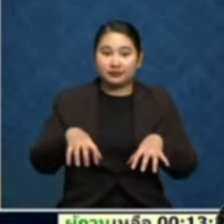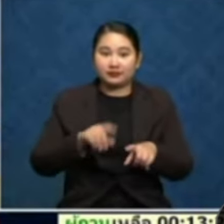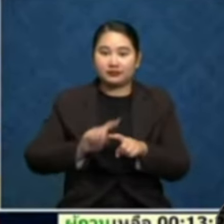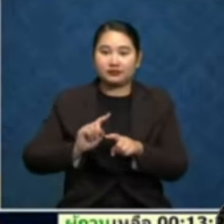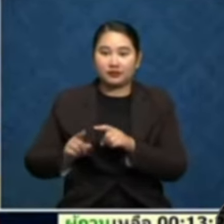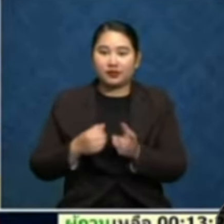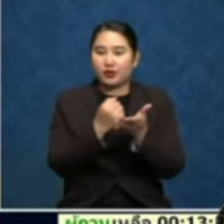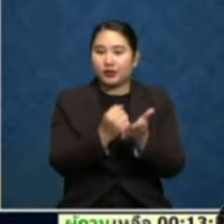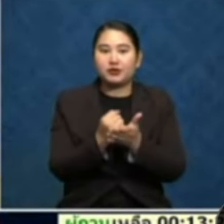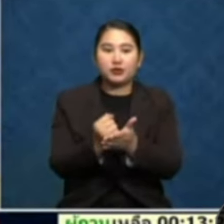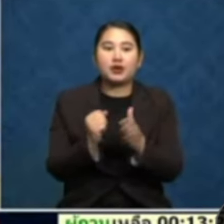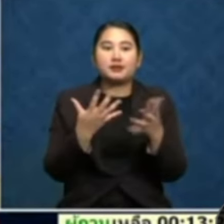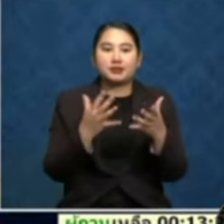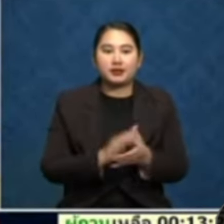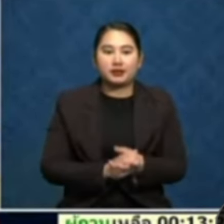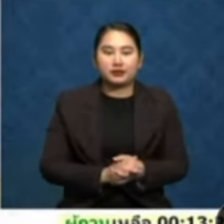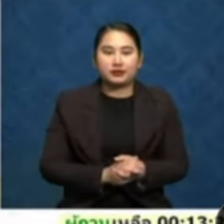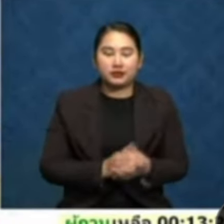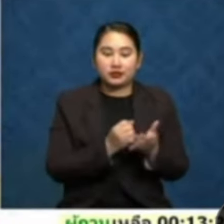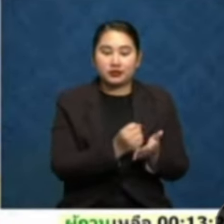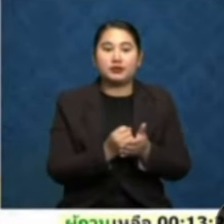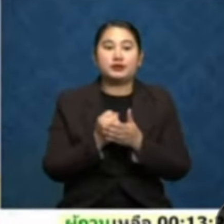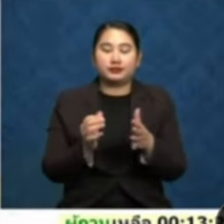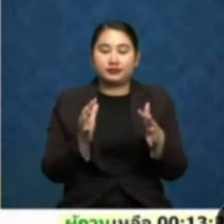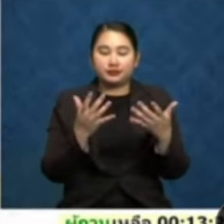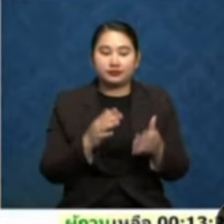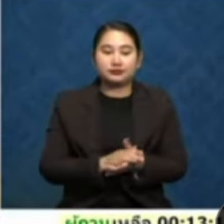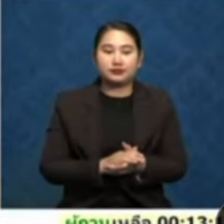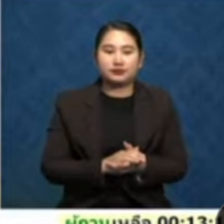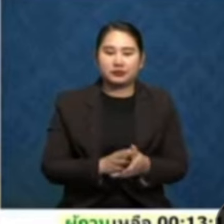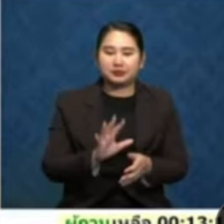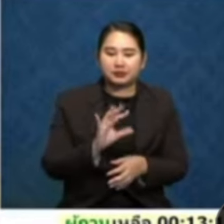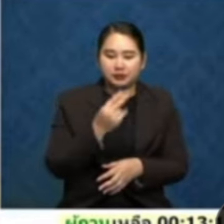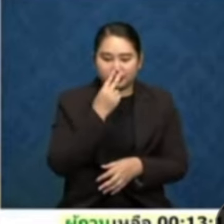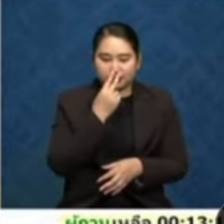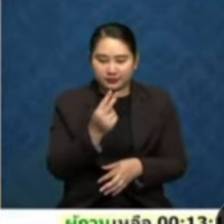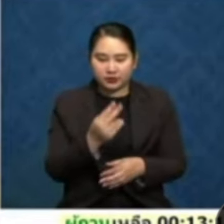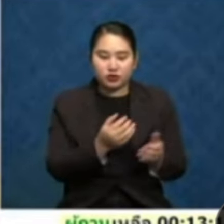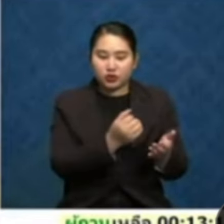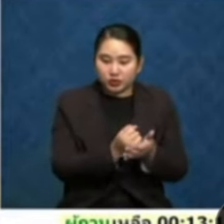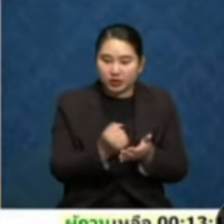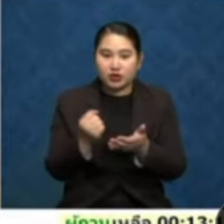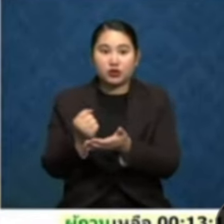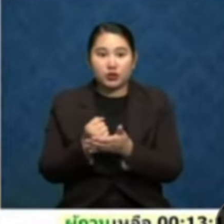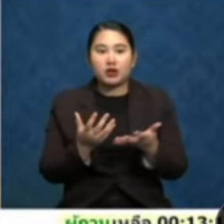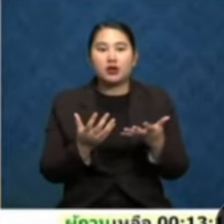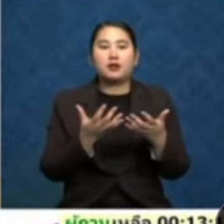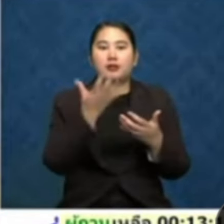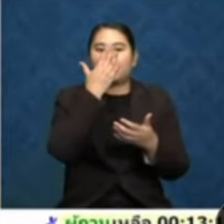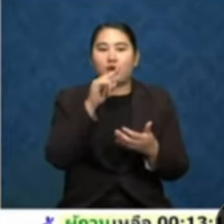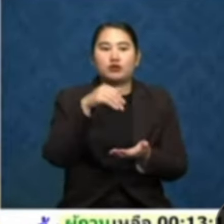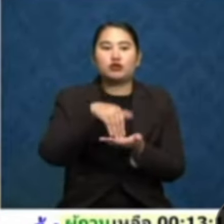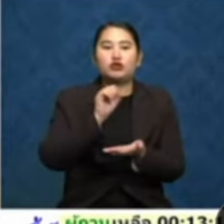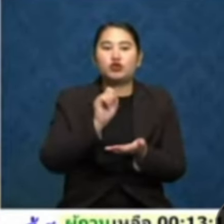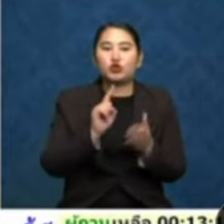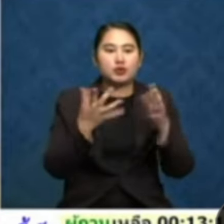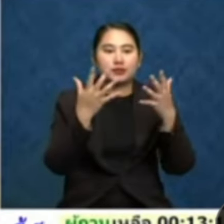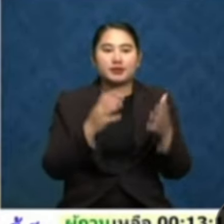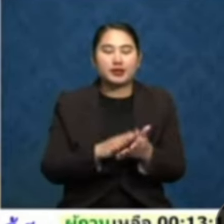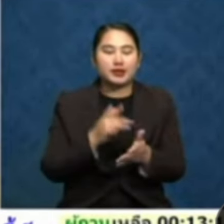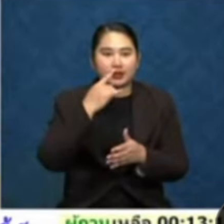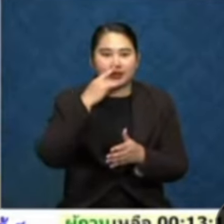ยังไม่ได้รับการช่วยเหลือในขณะที่หลายๆบ้านได้รับการช่วยเหลือซ้ำซ้อนจากหลายหน่วยงานสาเหตุเป็นเพราะว่าขาดศูนย์ประสาทงานครับก็